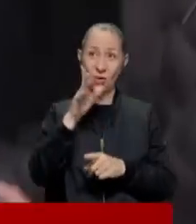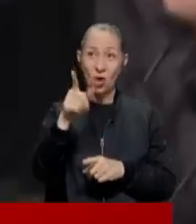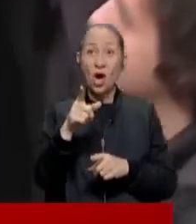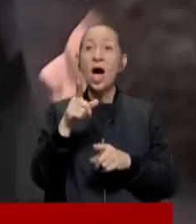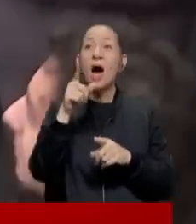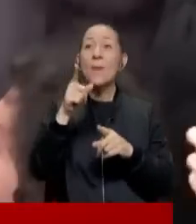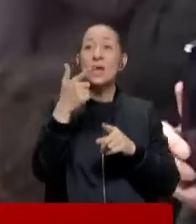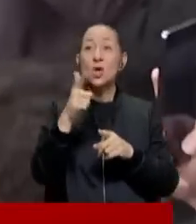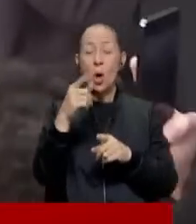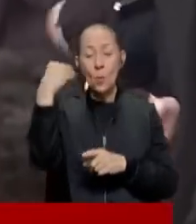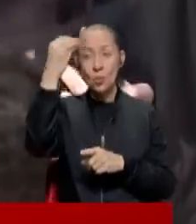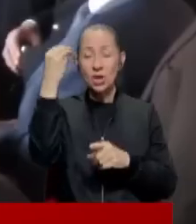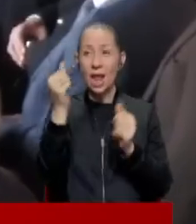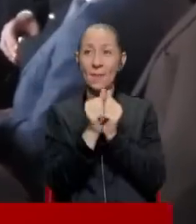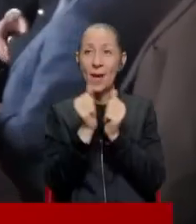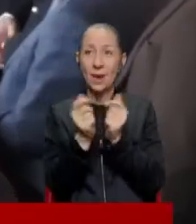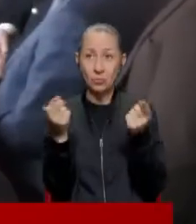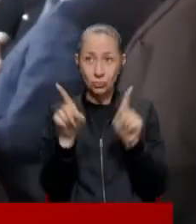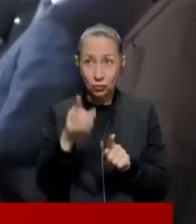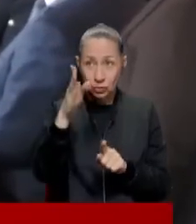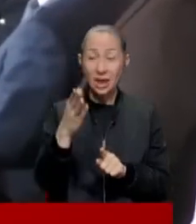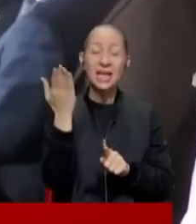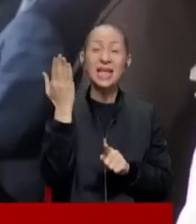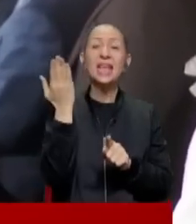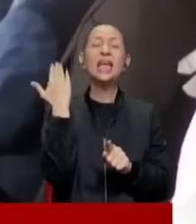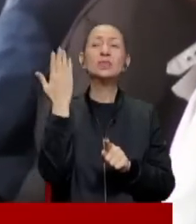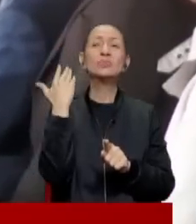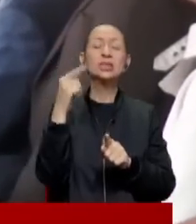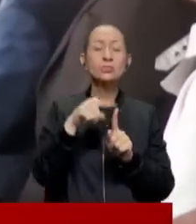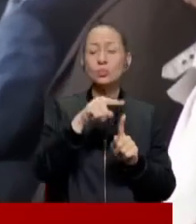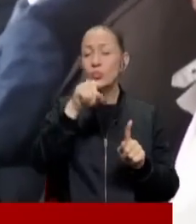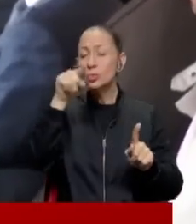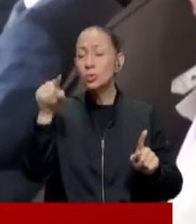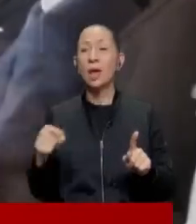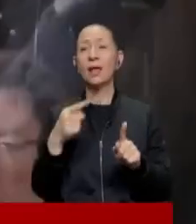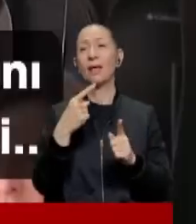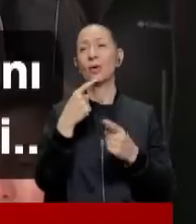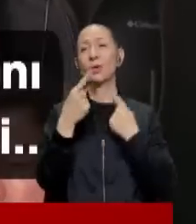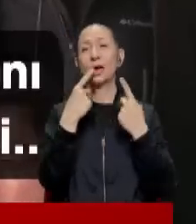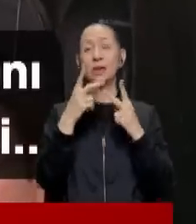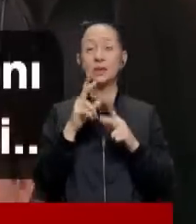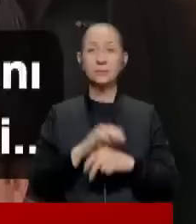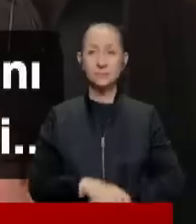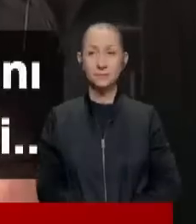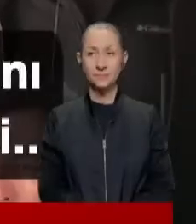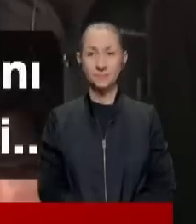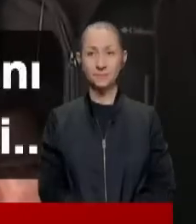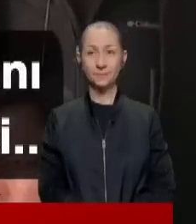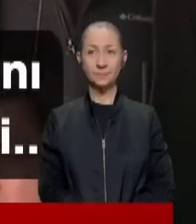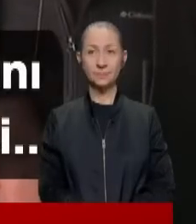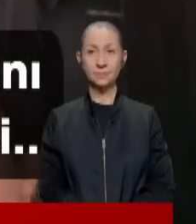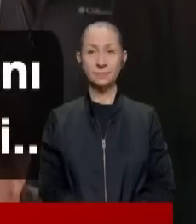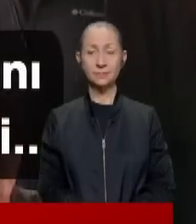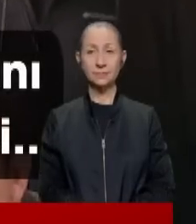Alçıtepe Köyü'nde muhtarlarla bir araya geldi geçmiş üzerinden bugüne gönderme yaptı Çanakkale 1915'te